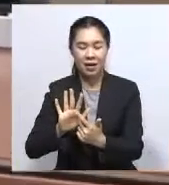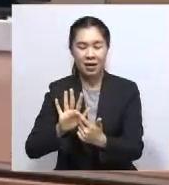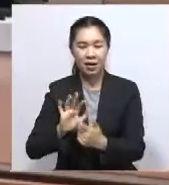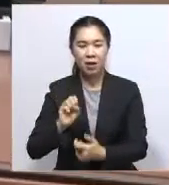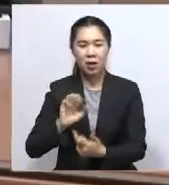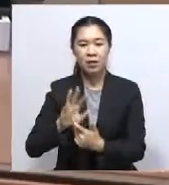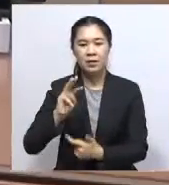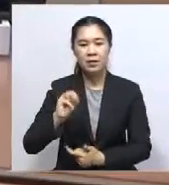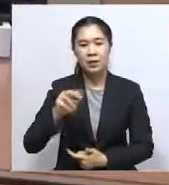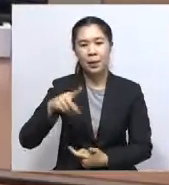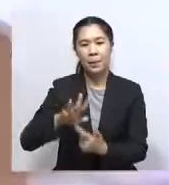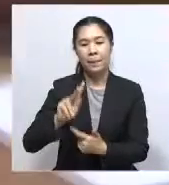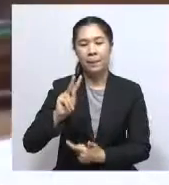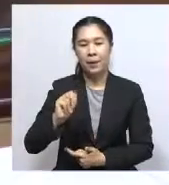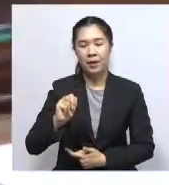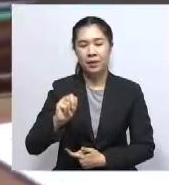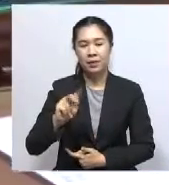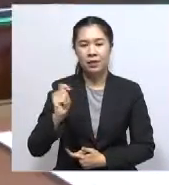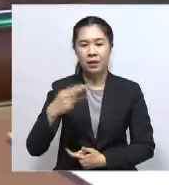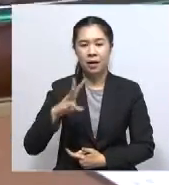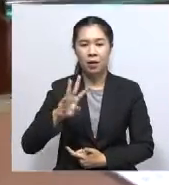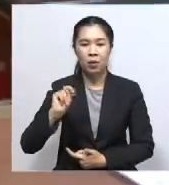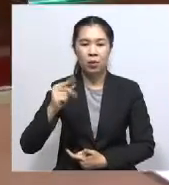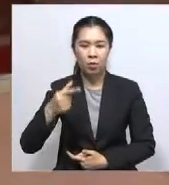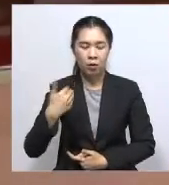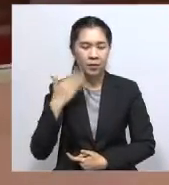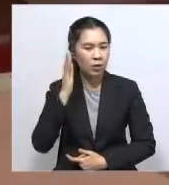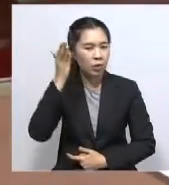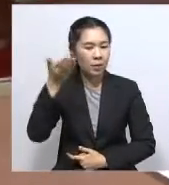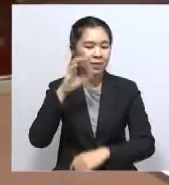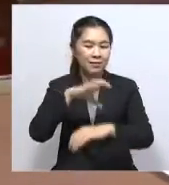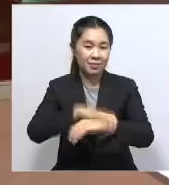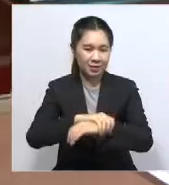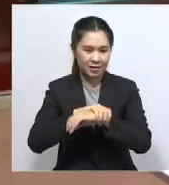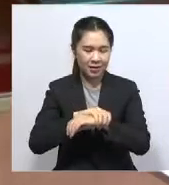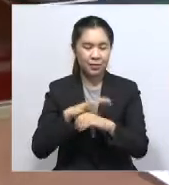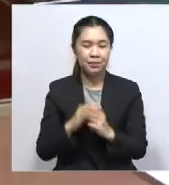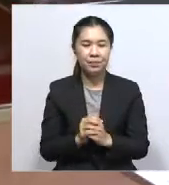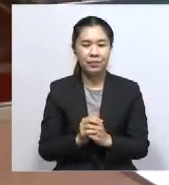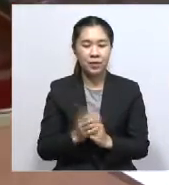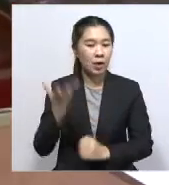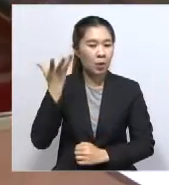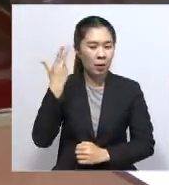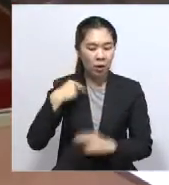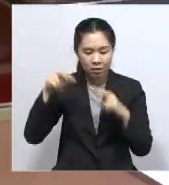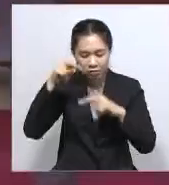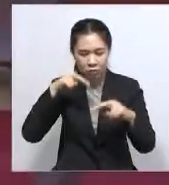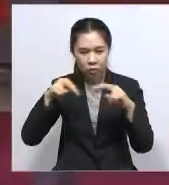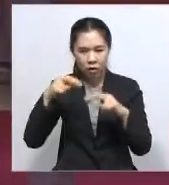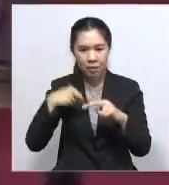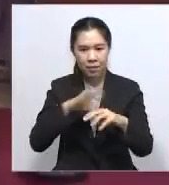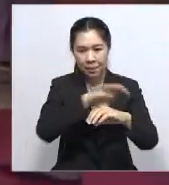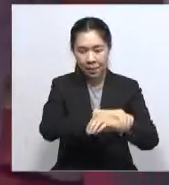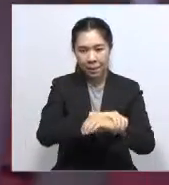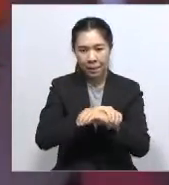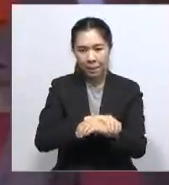ในเบื้องต้นและหลังจากนี้จะมีการออกหมายจับเพิ่มเติมต่อไปสำหรับปฏิบัติการตรวจค้นเมื่อวานนะคะได้มีการควบคุมตัวพ